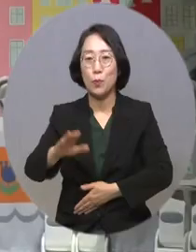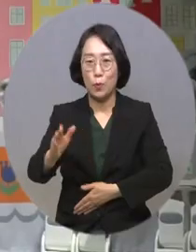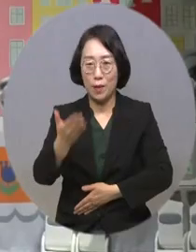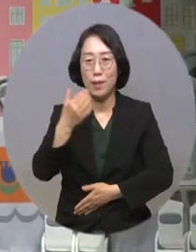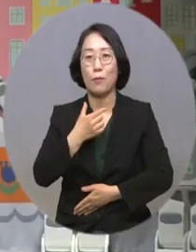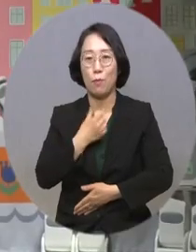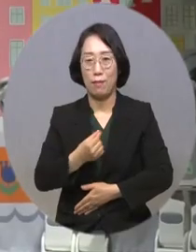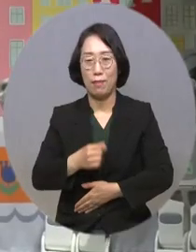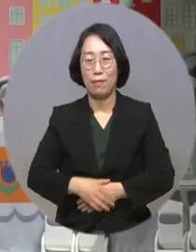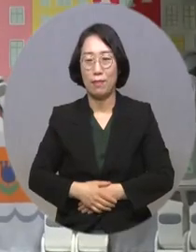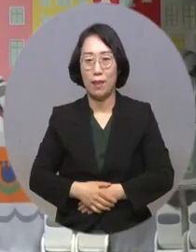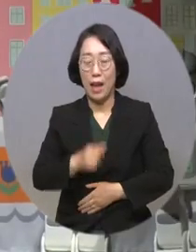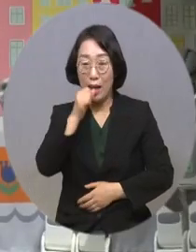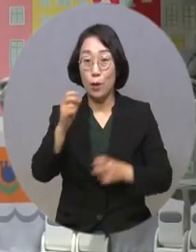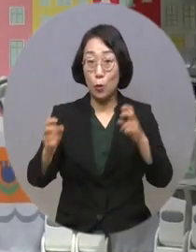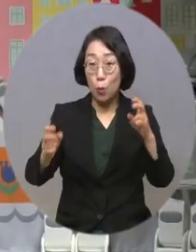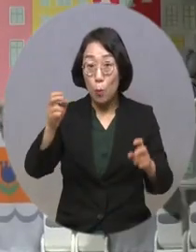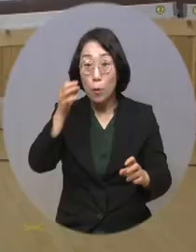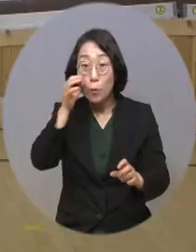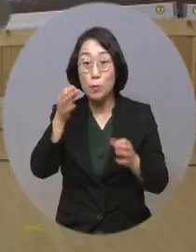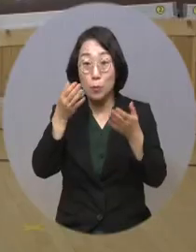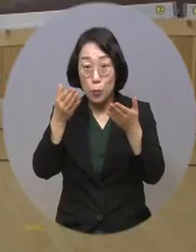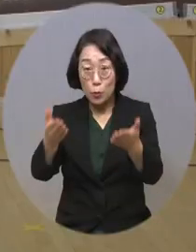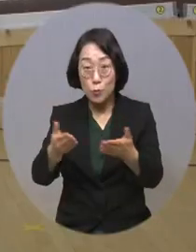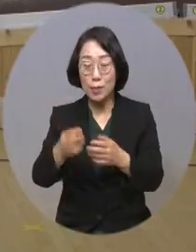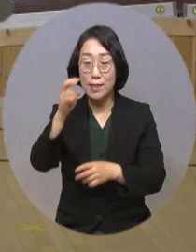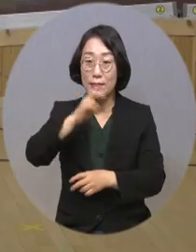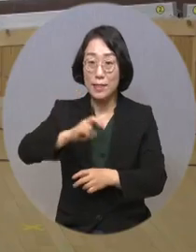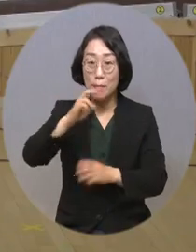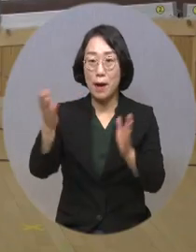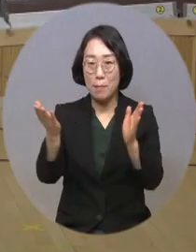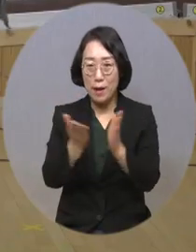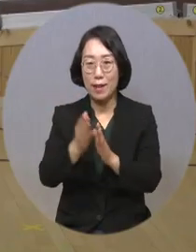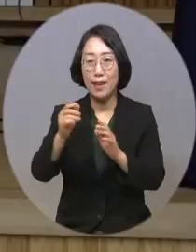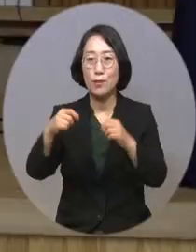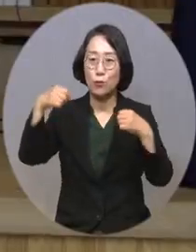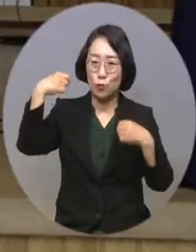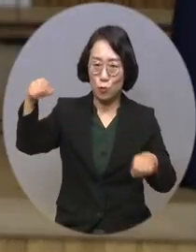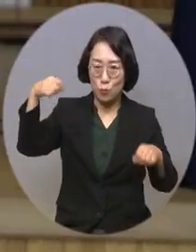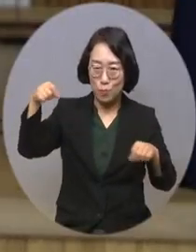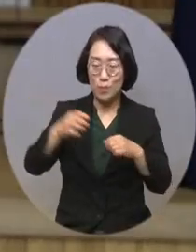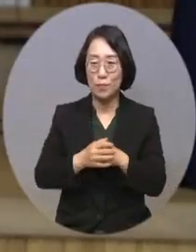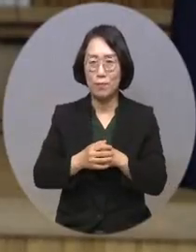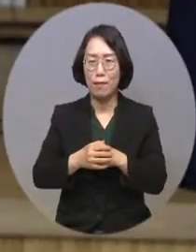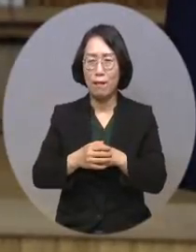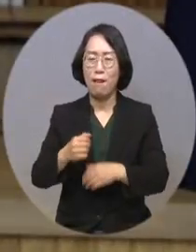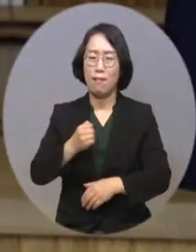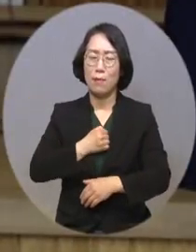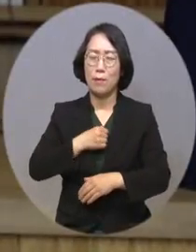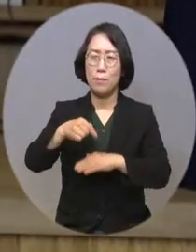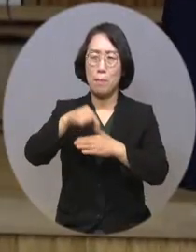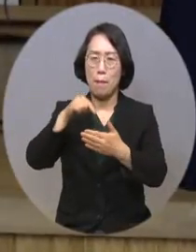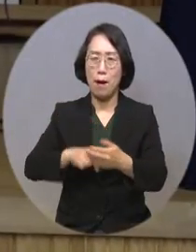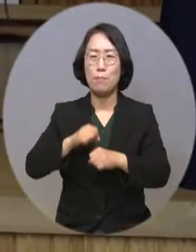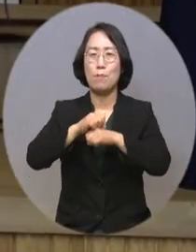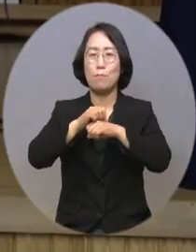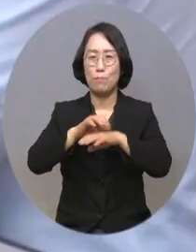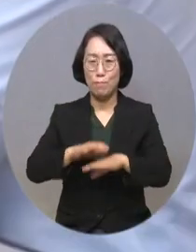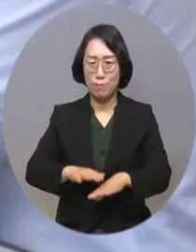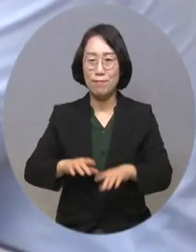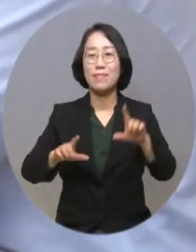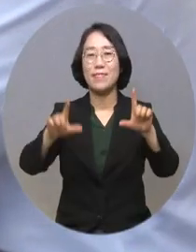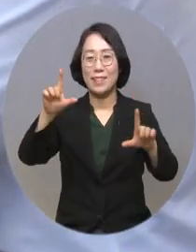좋겠습니다. 로봇 시연과 함께 음악에 맞춰 신나게 춤을 춥니다. 코로나로 답답했던 마음을 풀어놓는